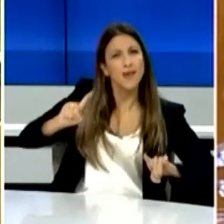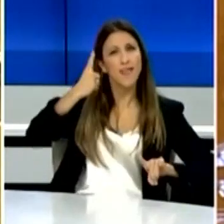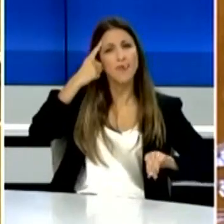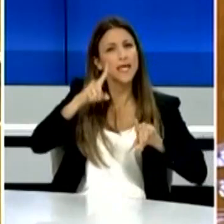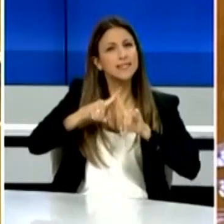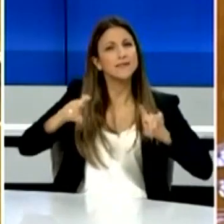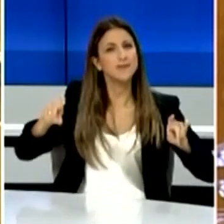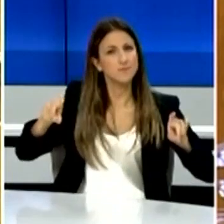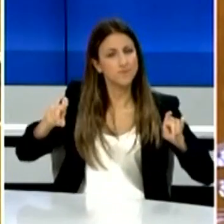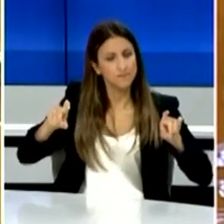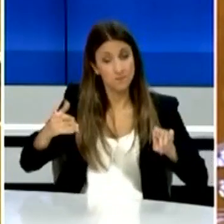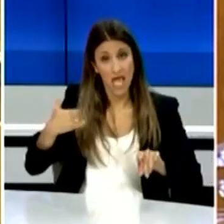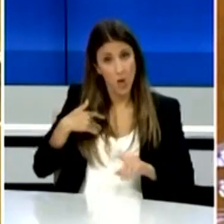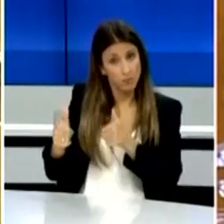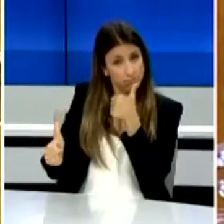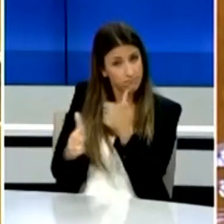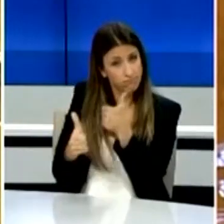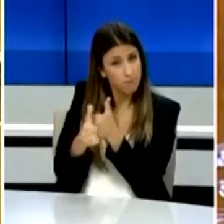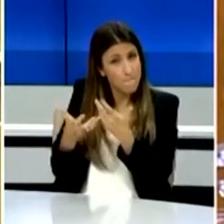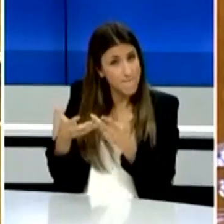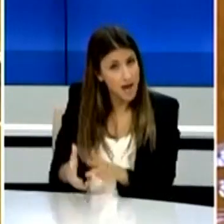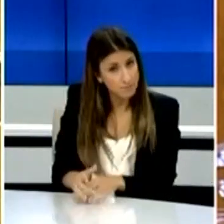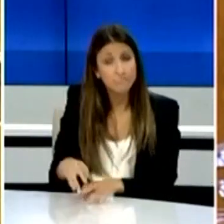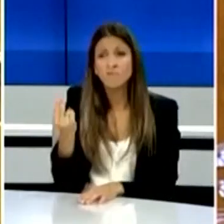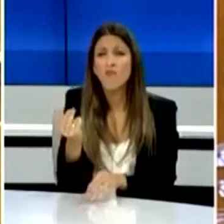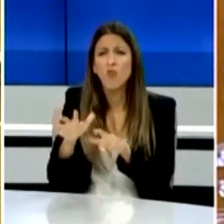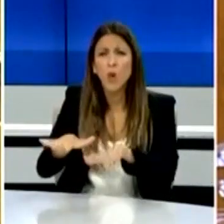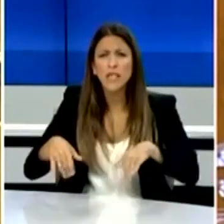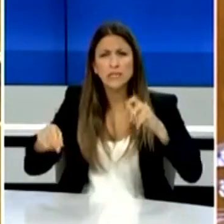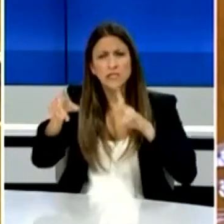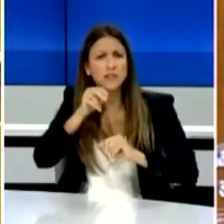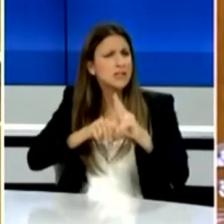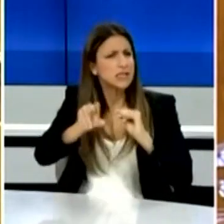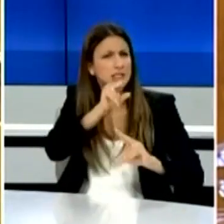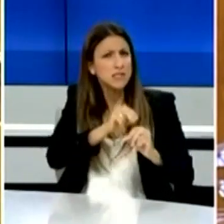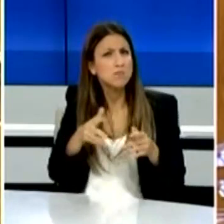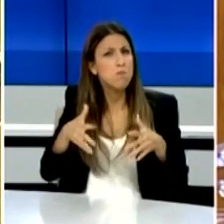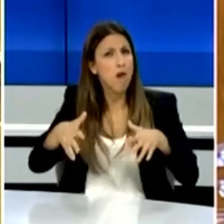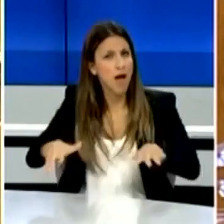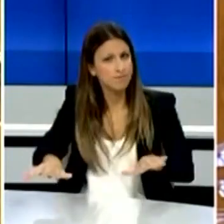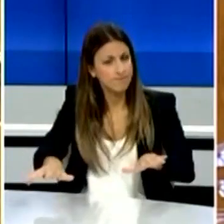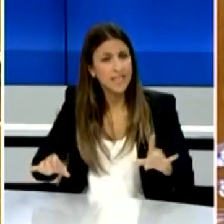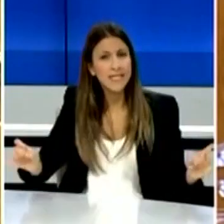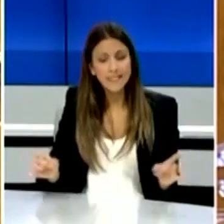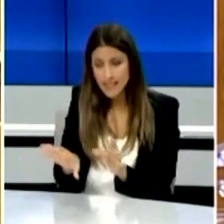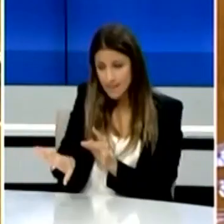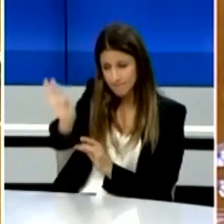προσοχή τις συζητήσεις στη Βουλή αλλά και τον ευρύτερο δημόσιο διάλογο. Νομίζω ότι αν απομόνωνε